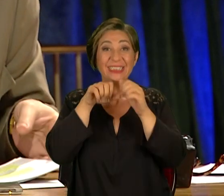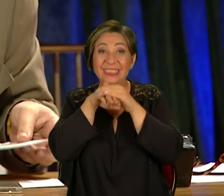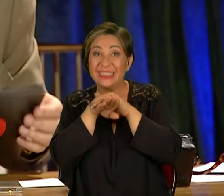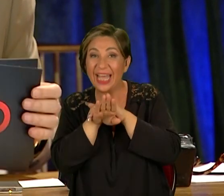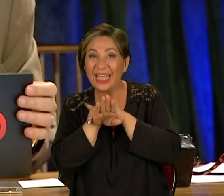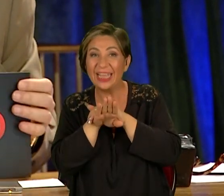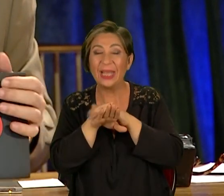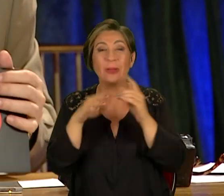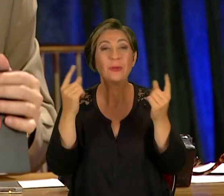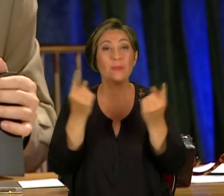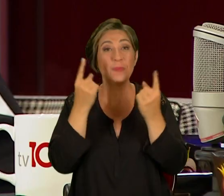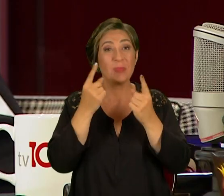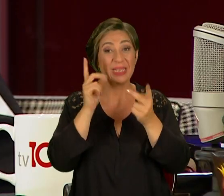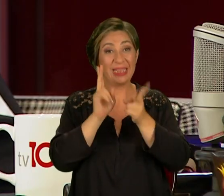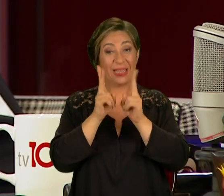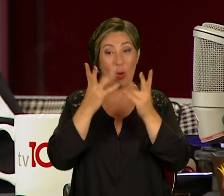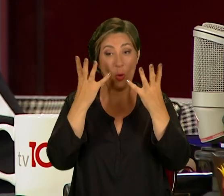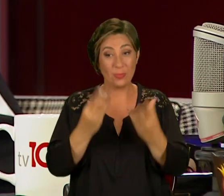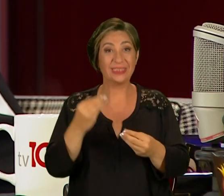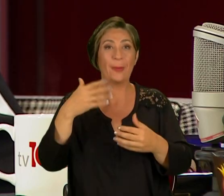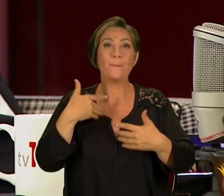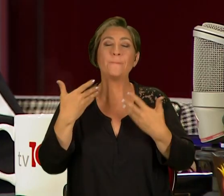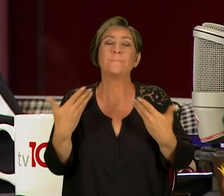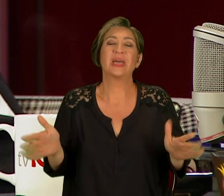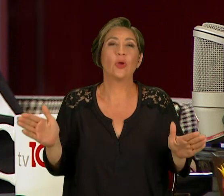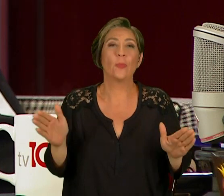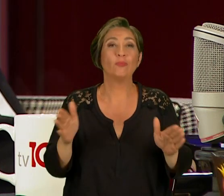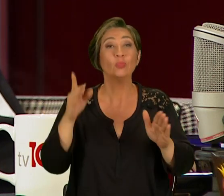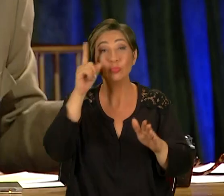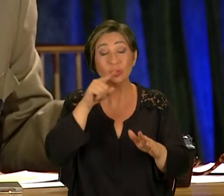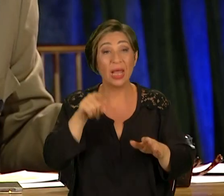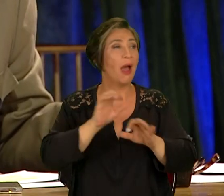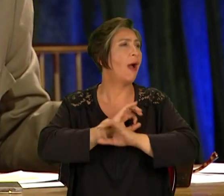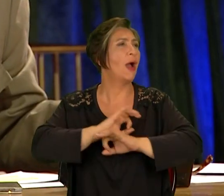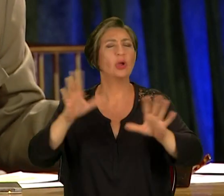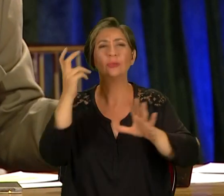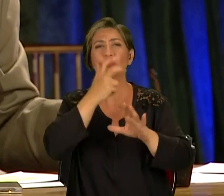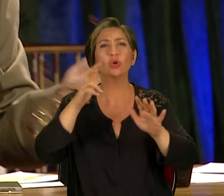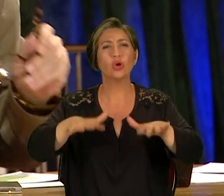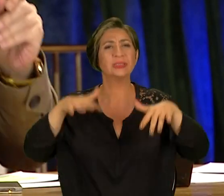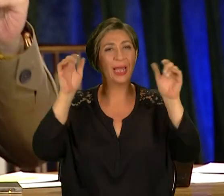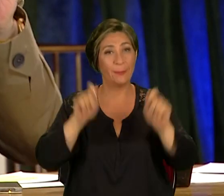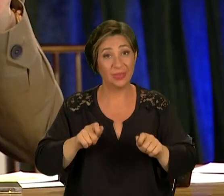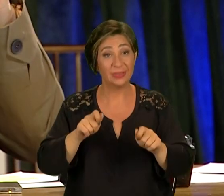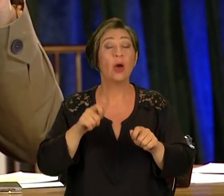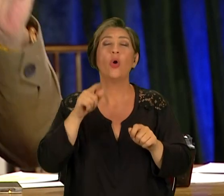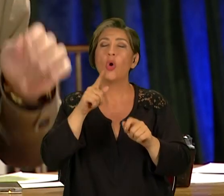bir kabarem olmasına bayılıyorum. Ve dolayısıyla burada harikulade bir konser verdin ve o